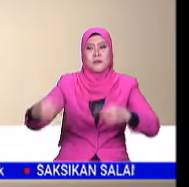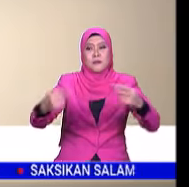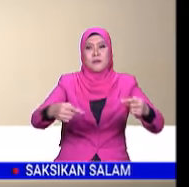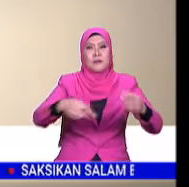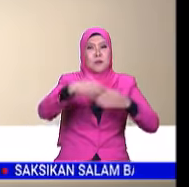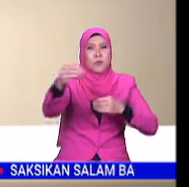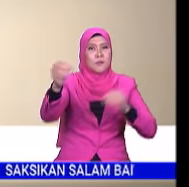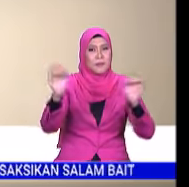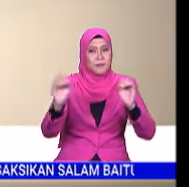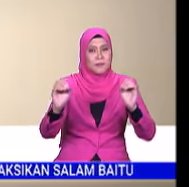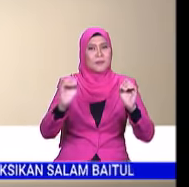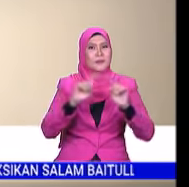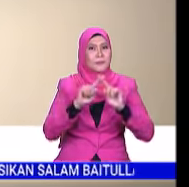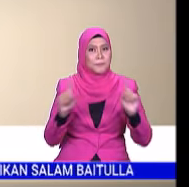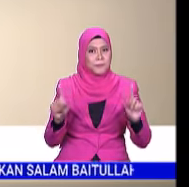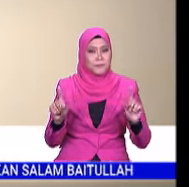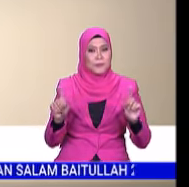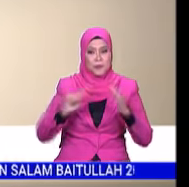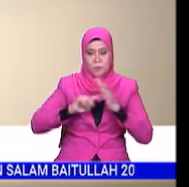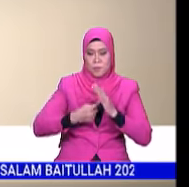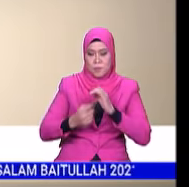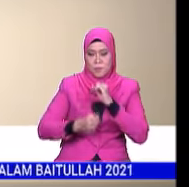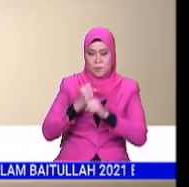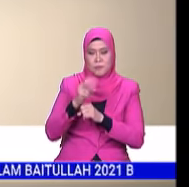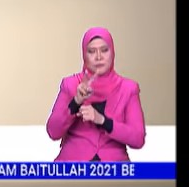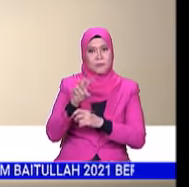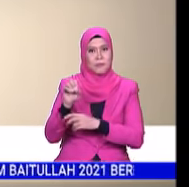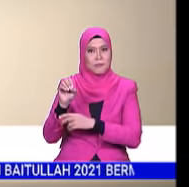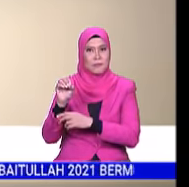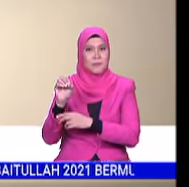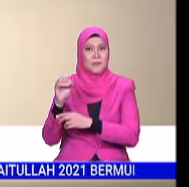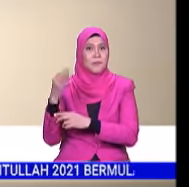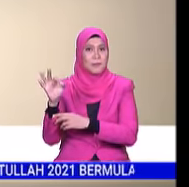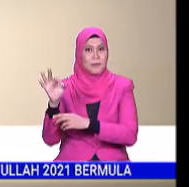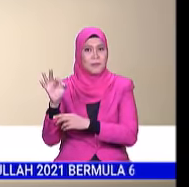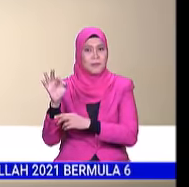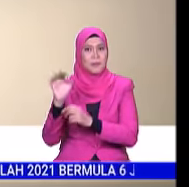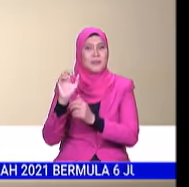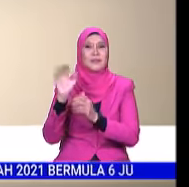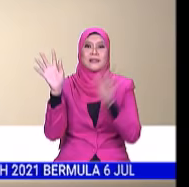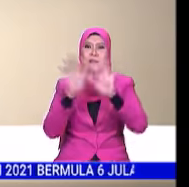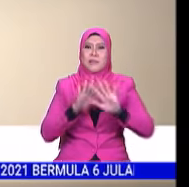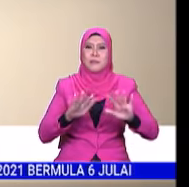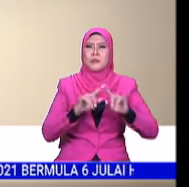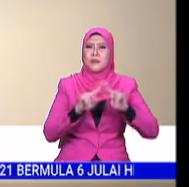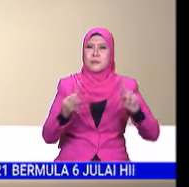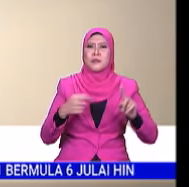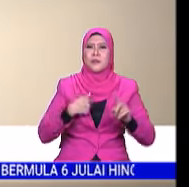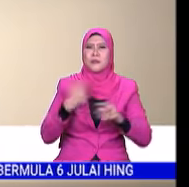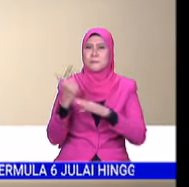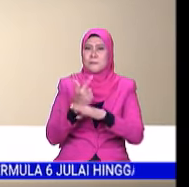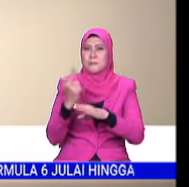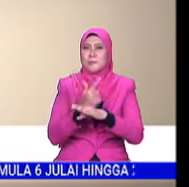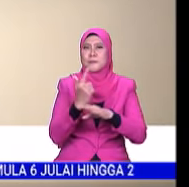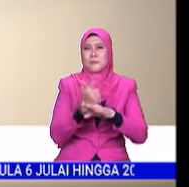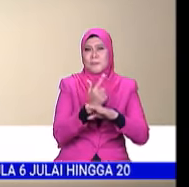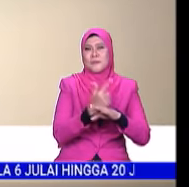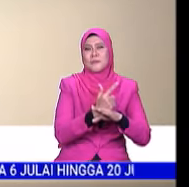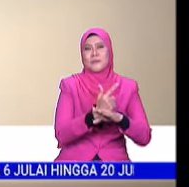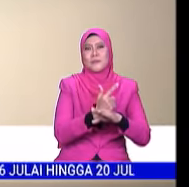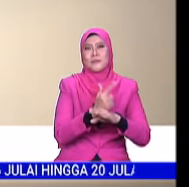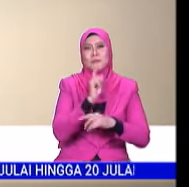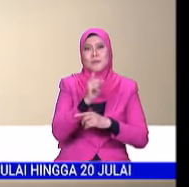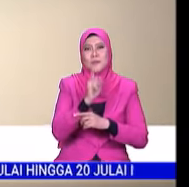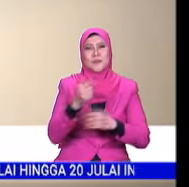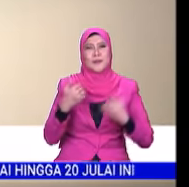luar since 2019 SEA Games, tetapi kita ada buat internal testing untuk make sure saya